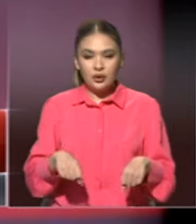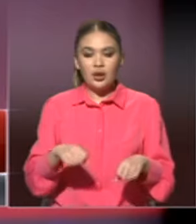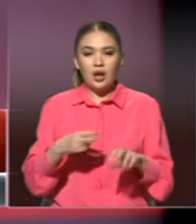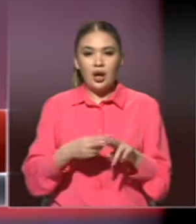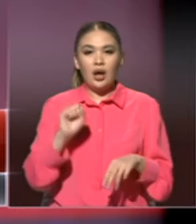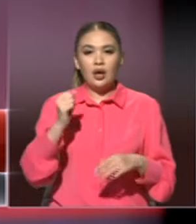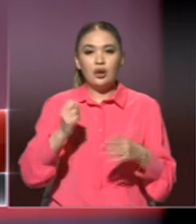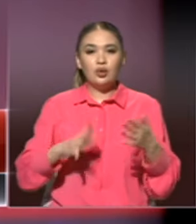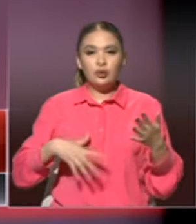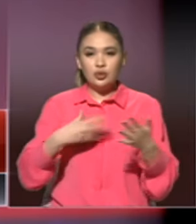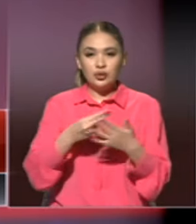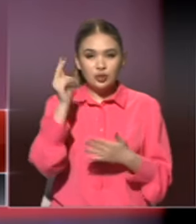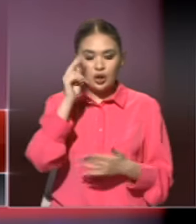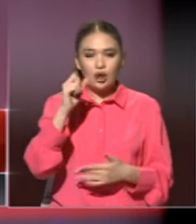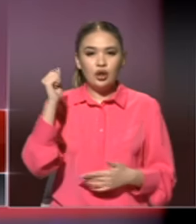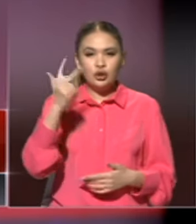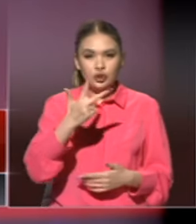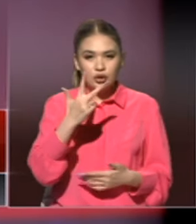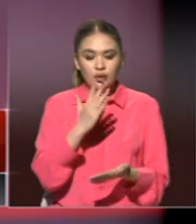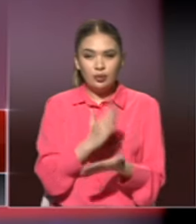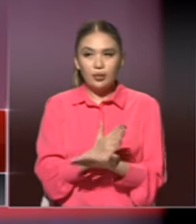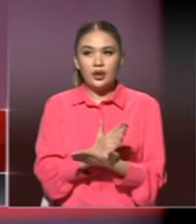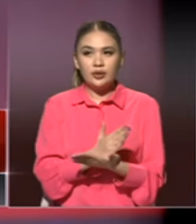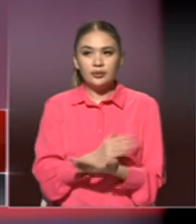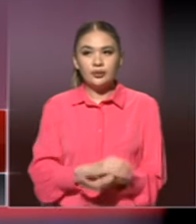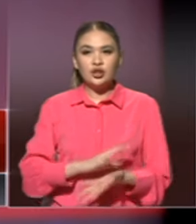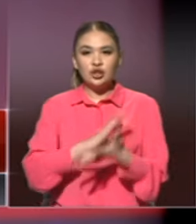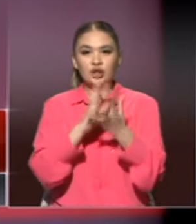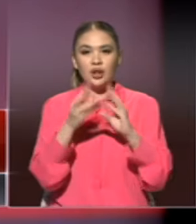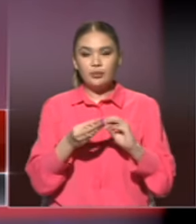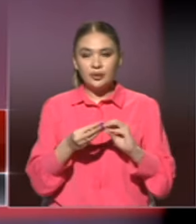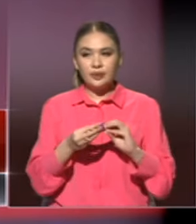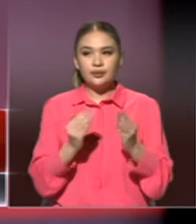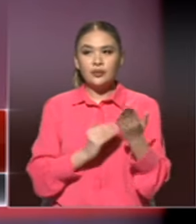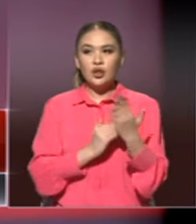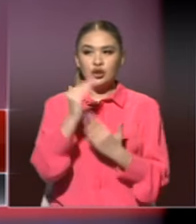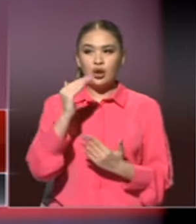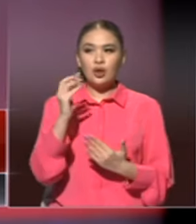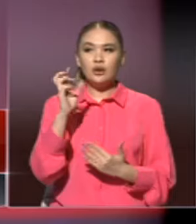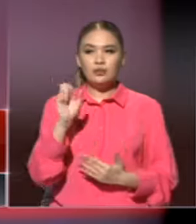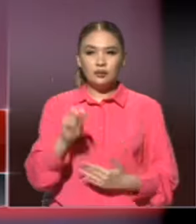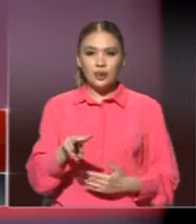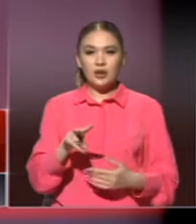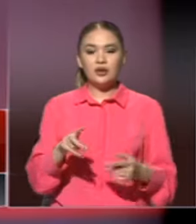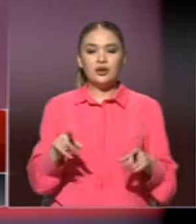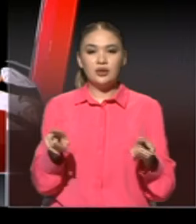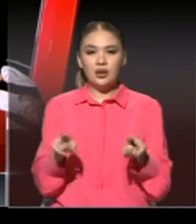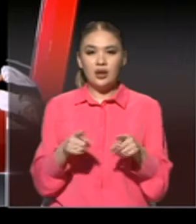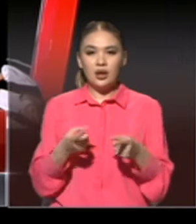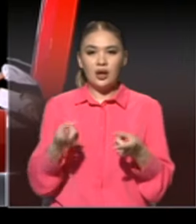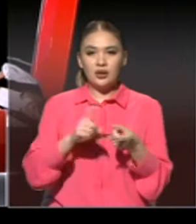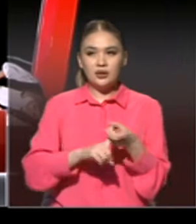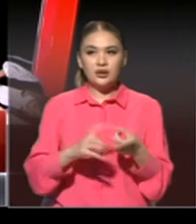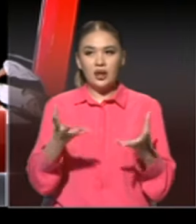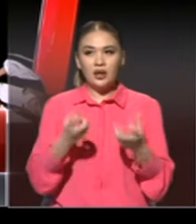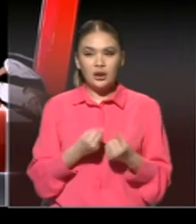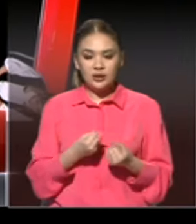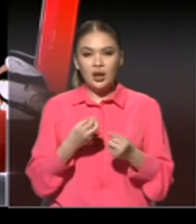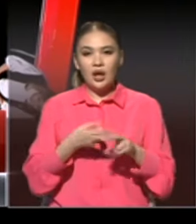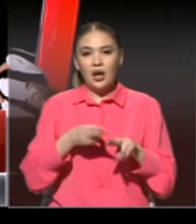түсетін оқушыларымыз үшін де үш мүмкіндік бар. Бұл жалпы мектеп оқушылары үшін өте бір тиімді жағдаят деп ойлаймын.